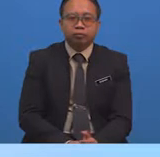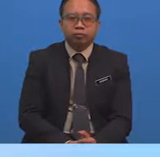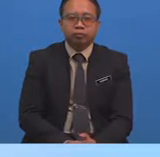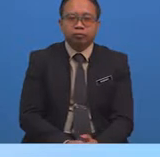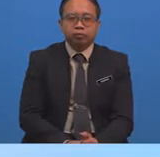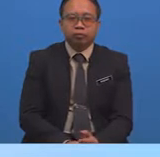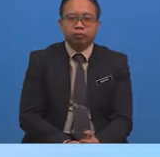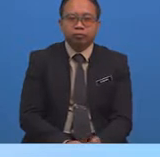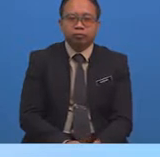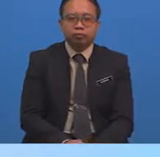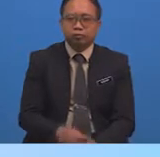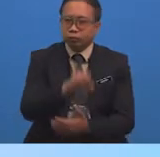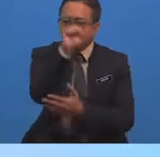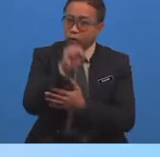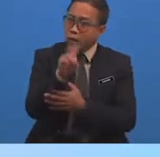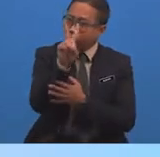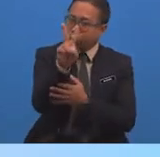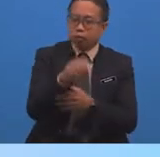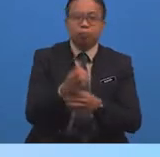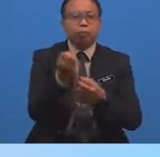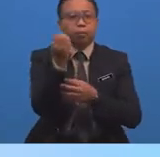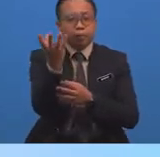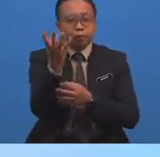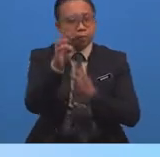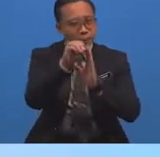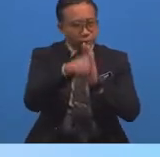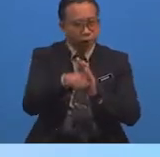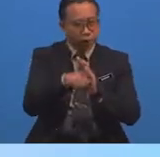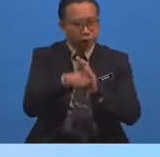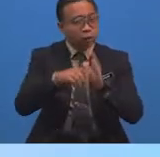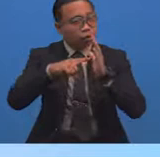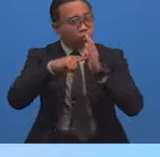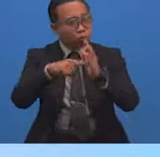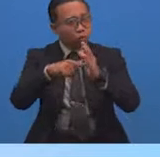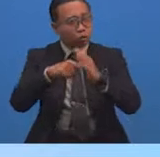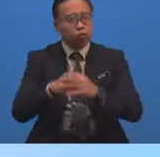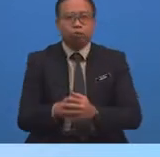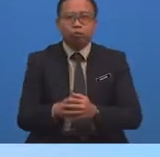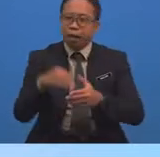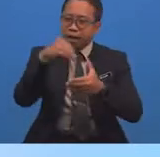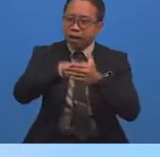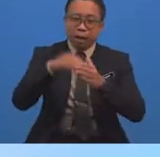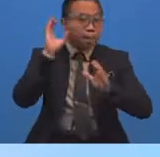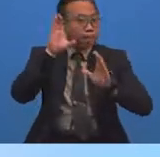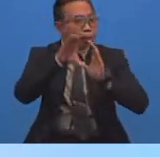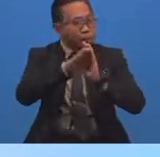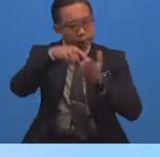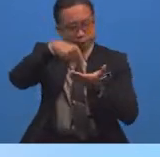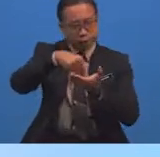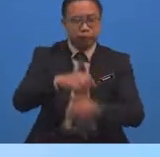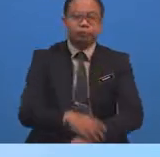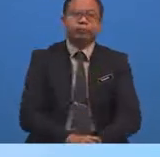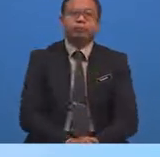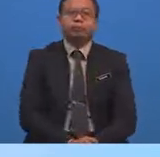kedua berapa menitkah yang ditunjukkan dalam gambar kiri